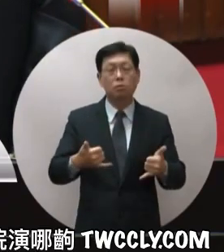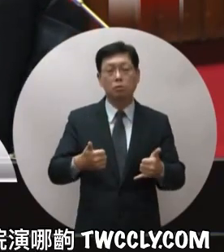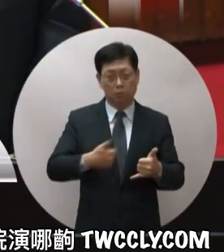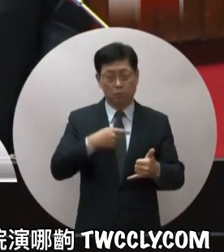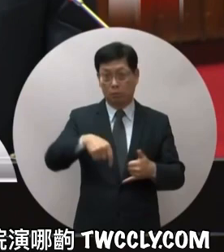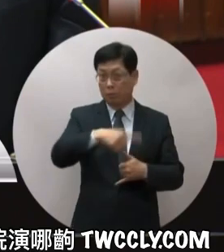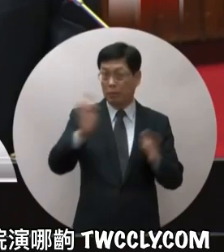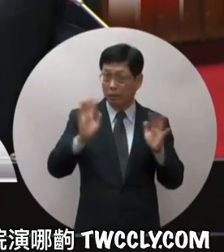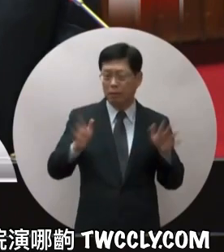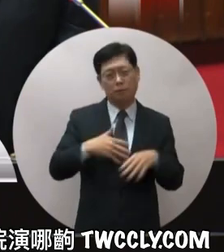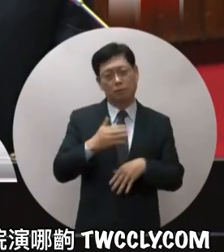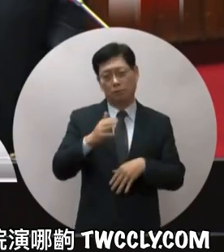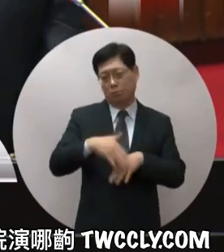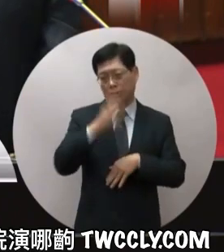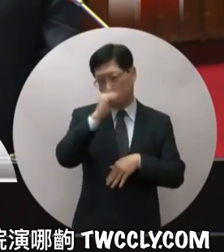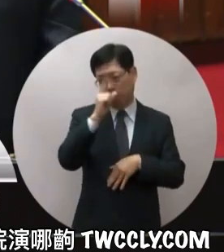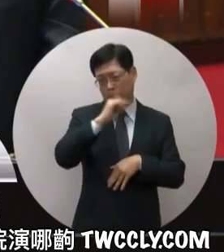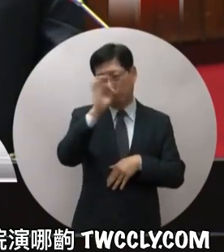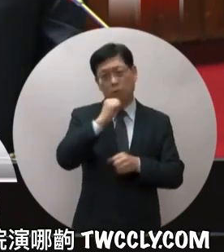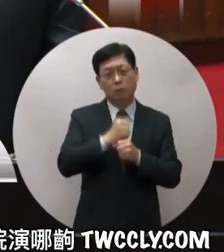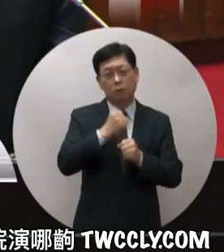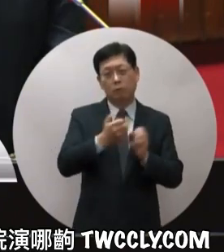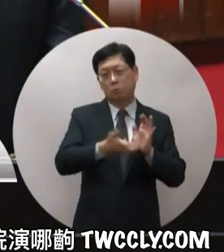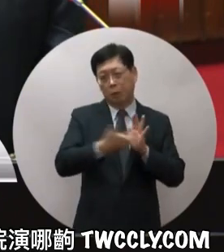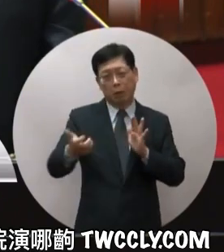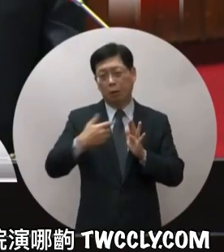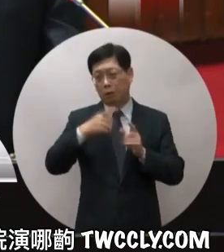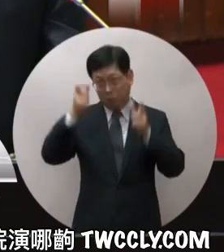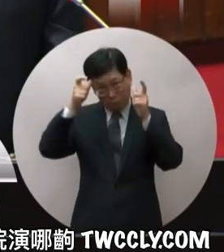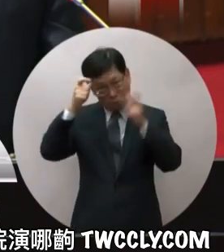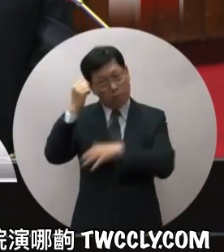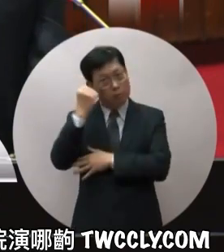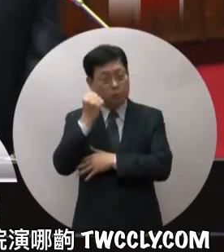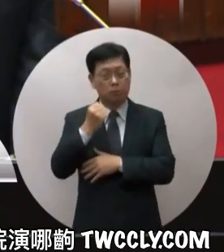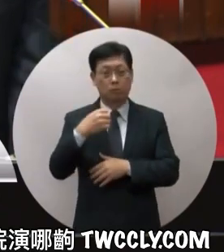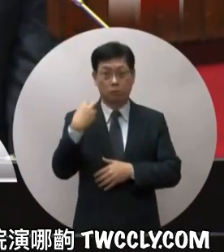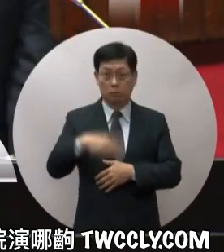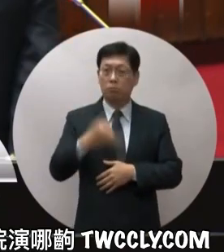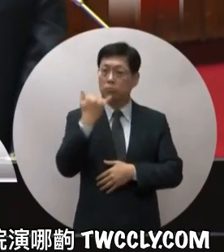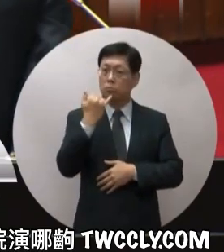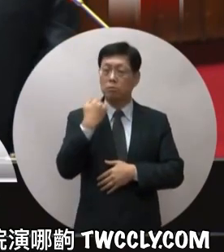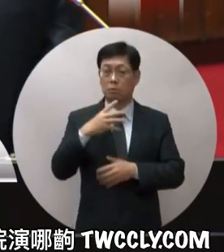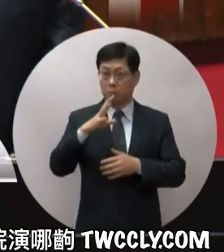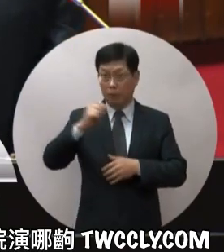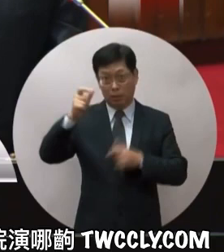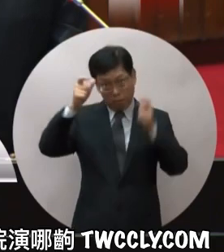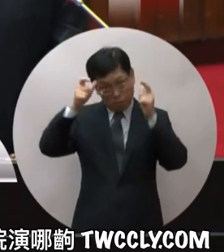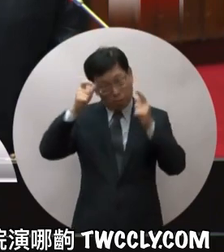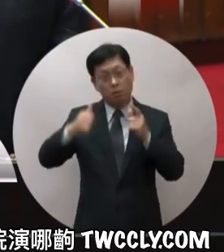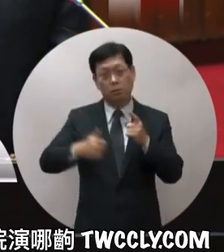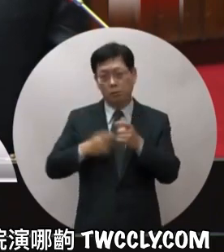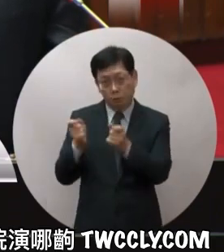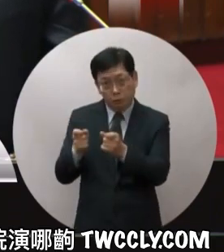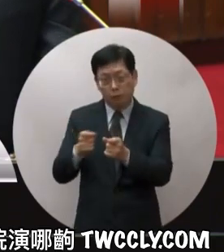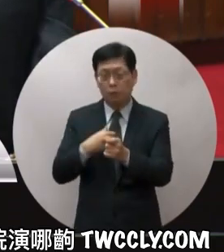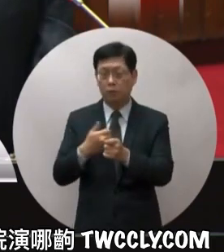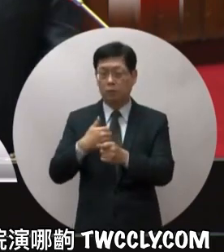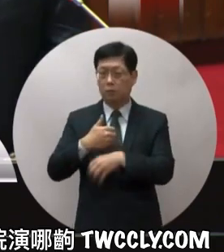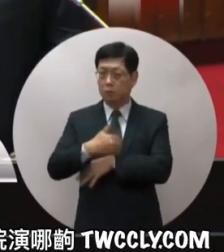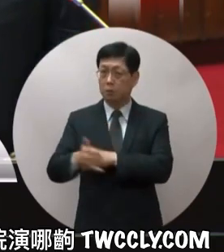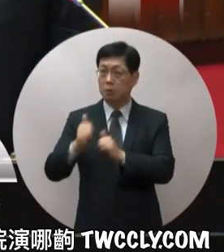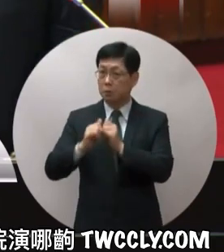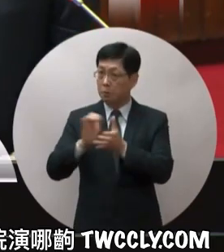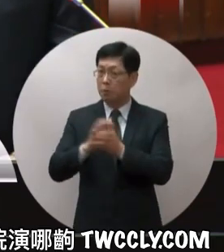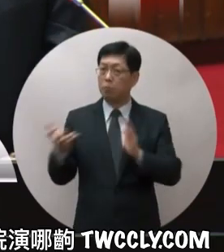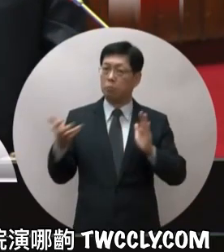的主題不會說要上班的照片到高雄要在那裡大甚至我們可以跟高雄一些附近的鄉頂鄉親